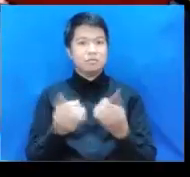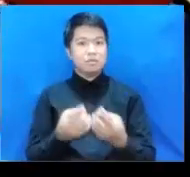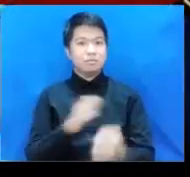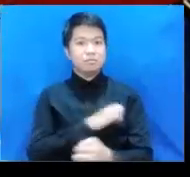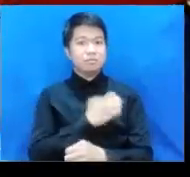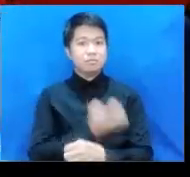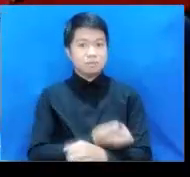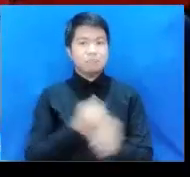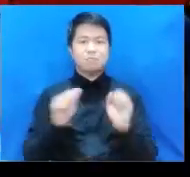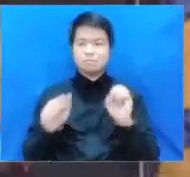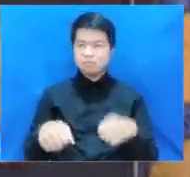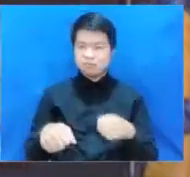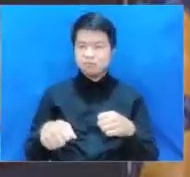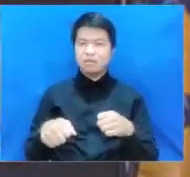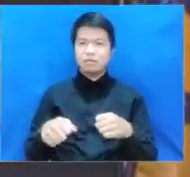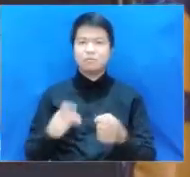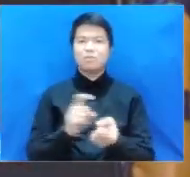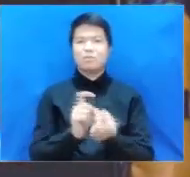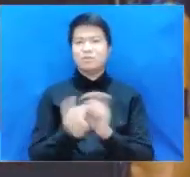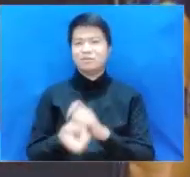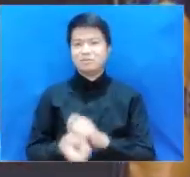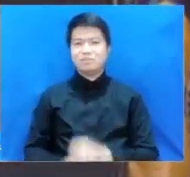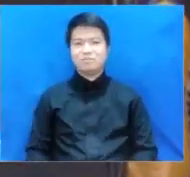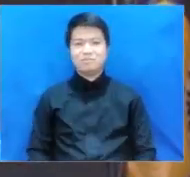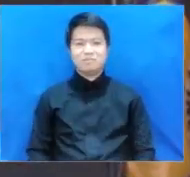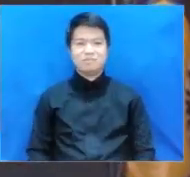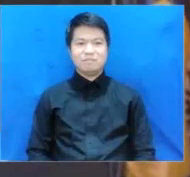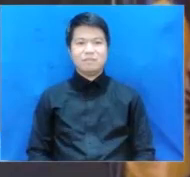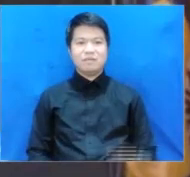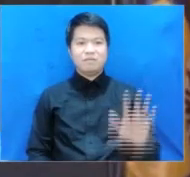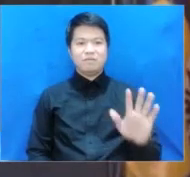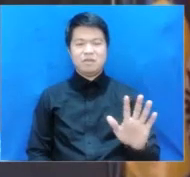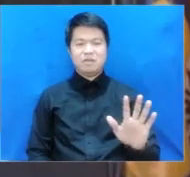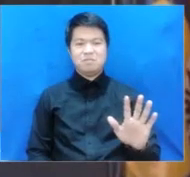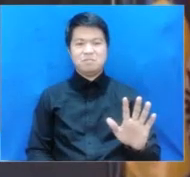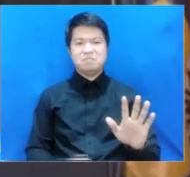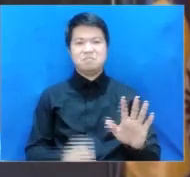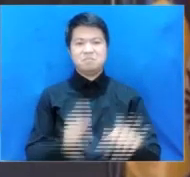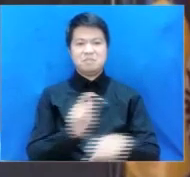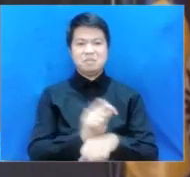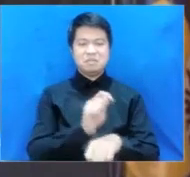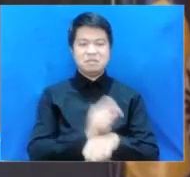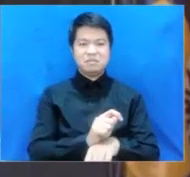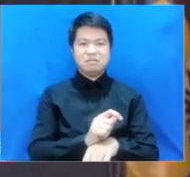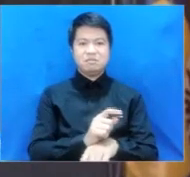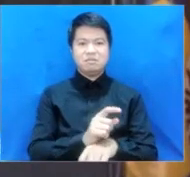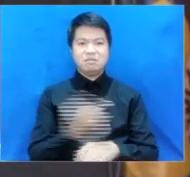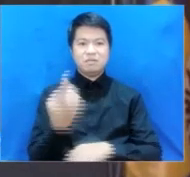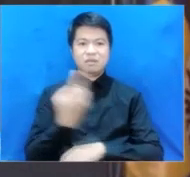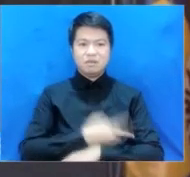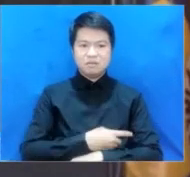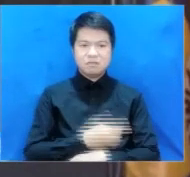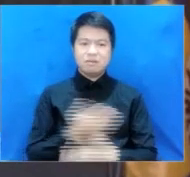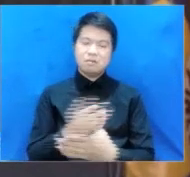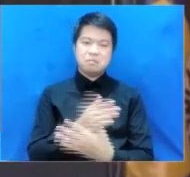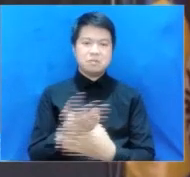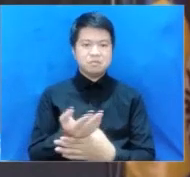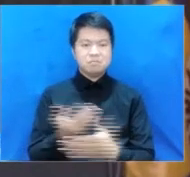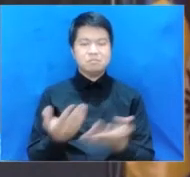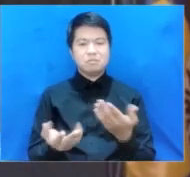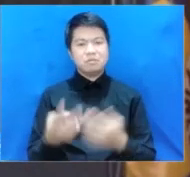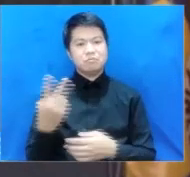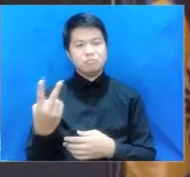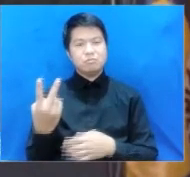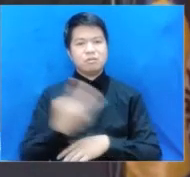pwede pa itong mabago. 5 trading days ang ina-average natin. So dahil 2 days pa lang yung nasa record